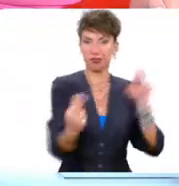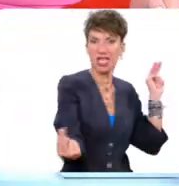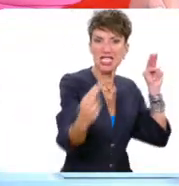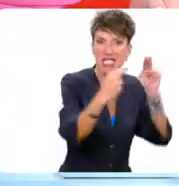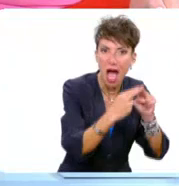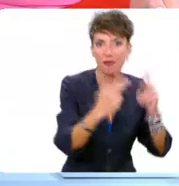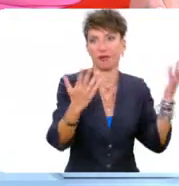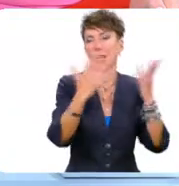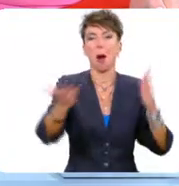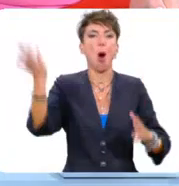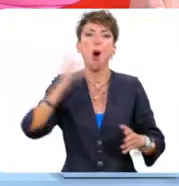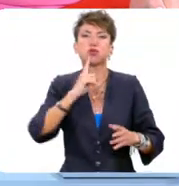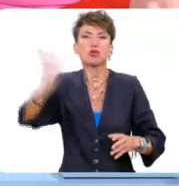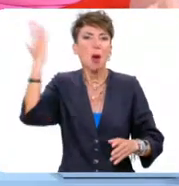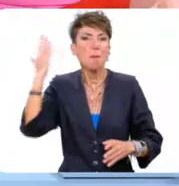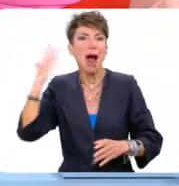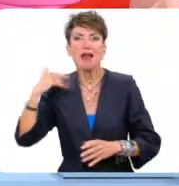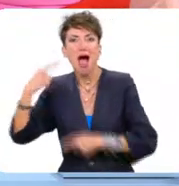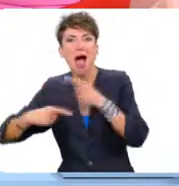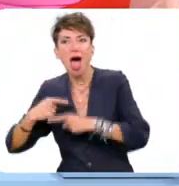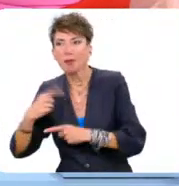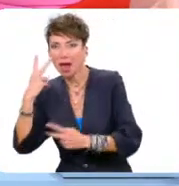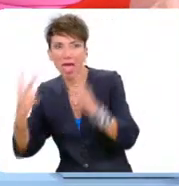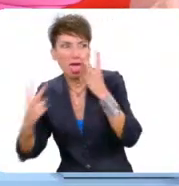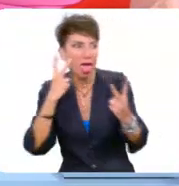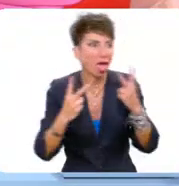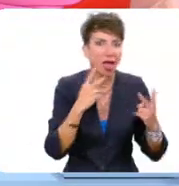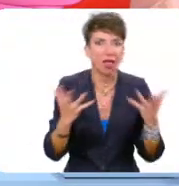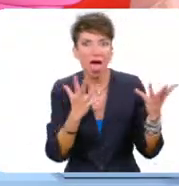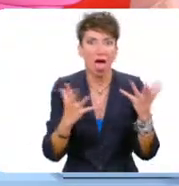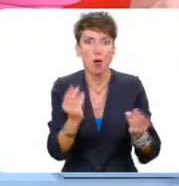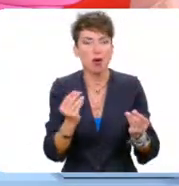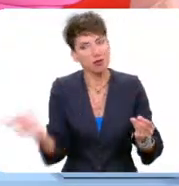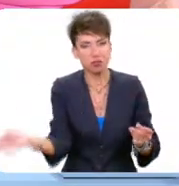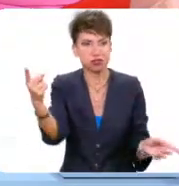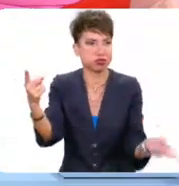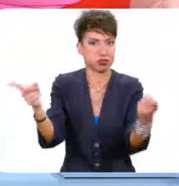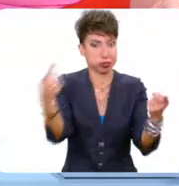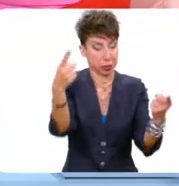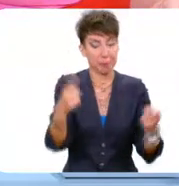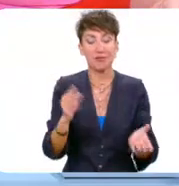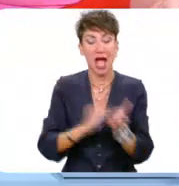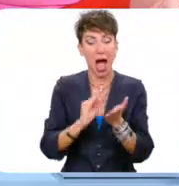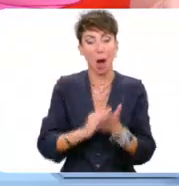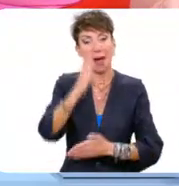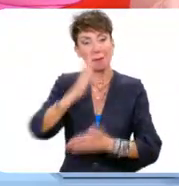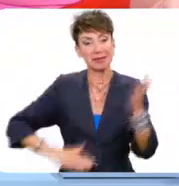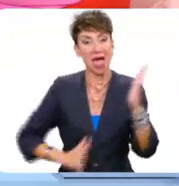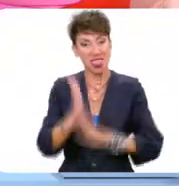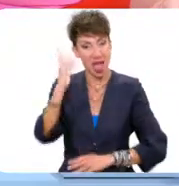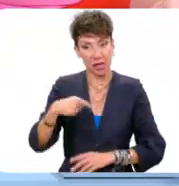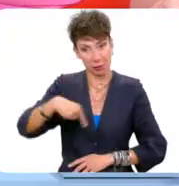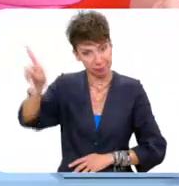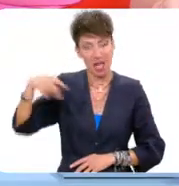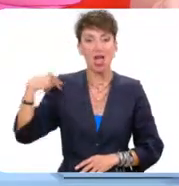πλημμυρικά φαινόμενα και άλλα 15 μηχανήματα τα είχαμε δώσει ε σε δήμους και τοπικές κοινότητες οι οποίες μας τα